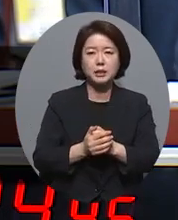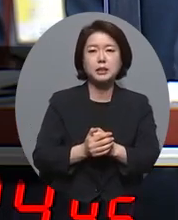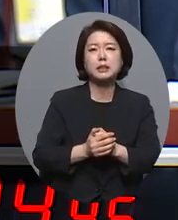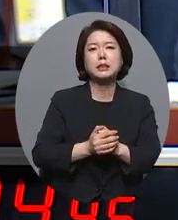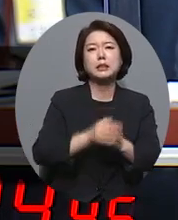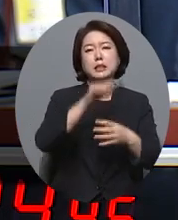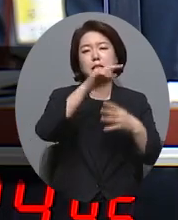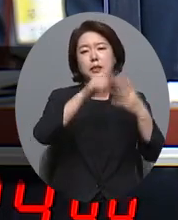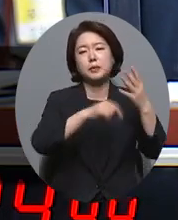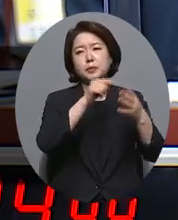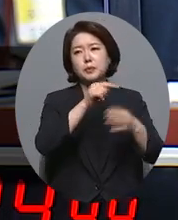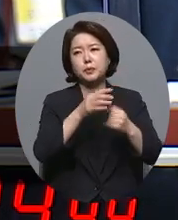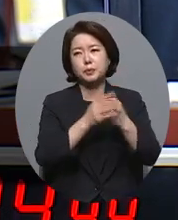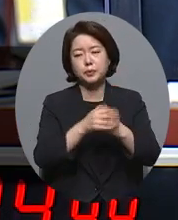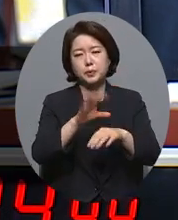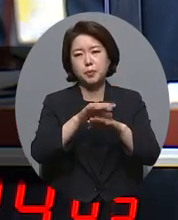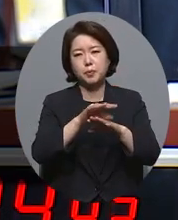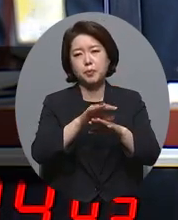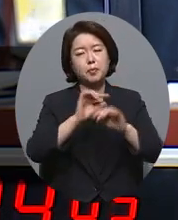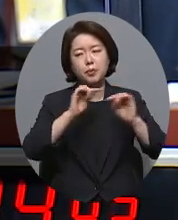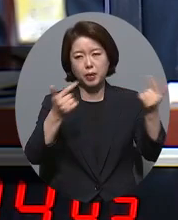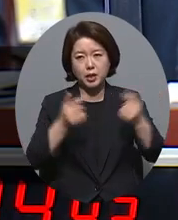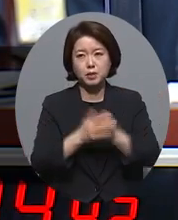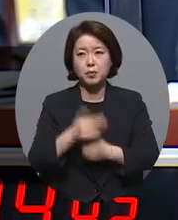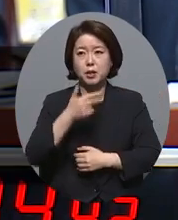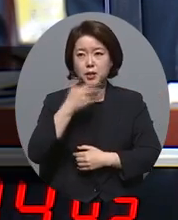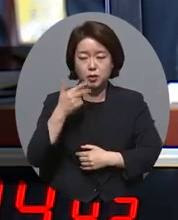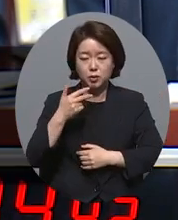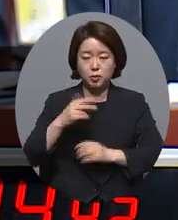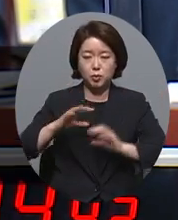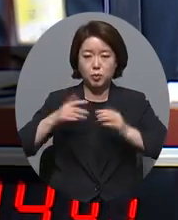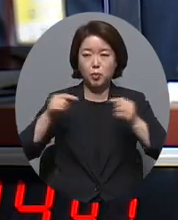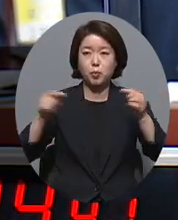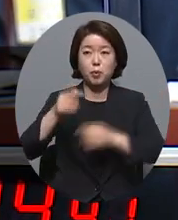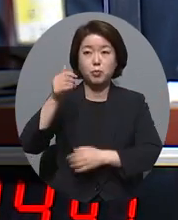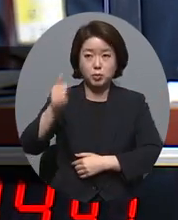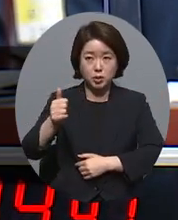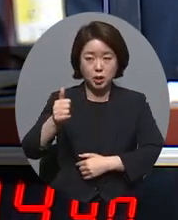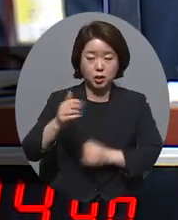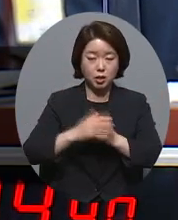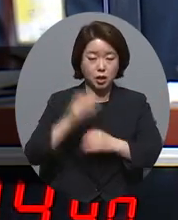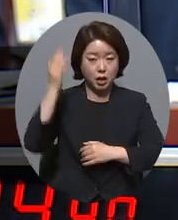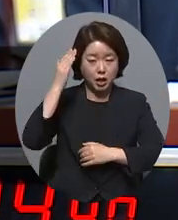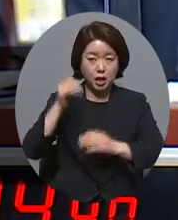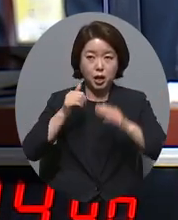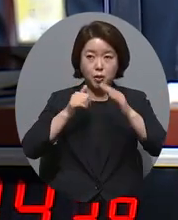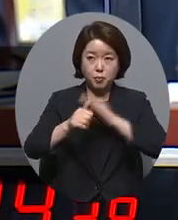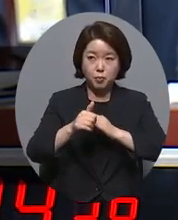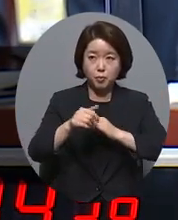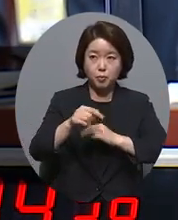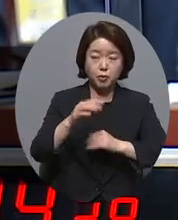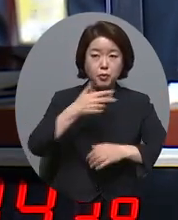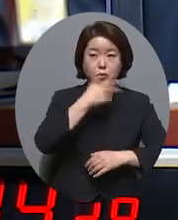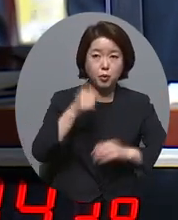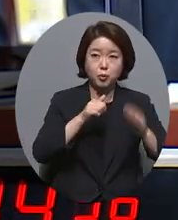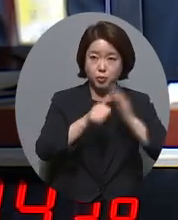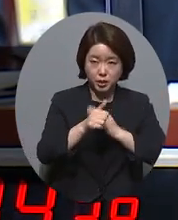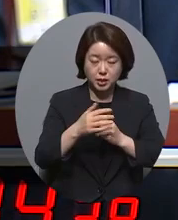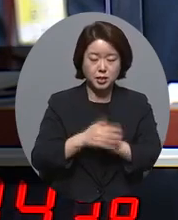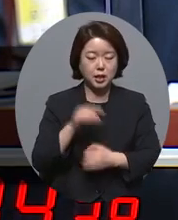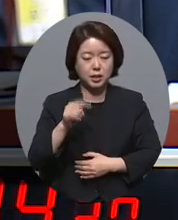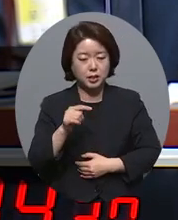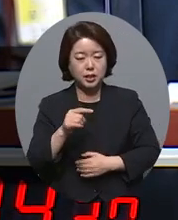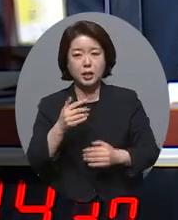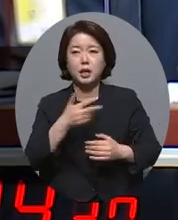시사 풍자 프로그램이 아니고 영국의 외무장관이나 또 주안 영국 대사가 한 이야기가 영국의